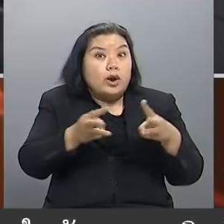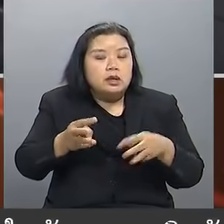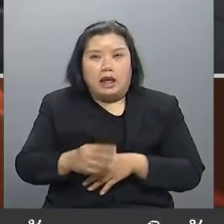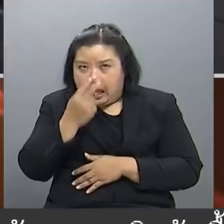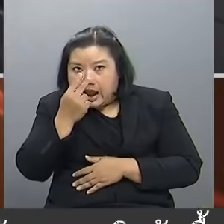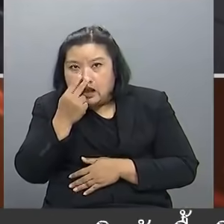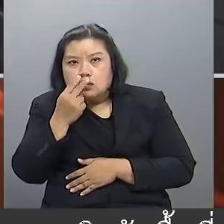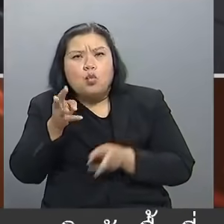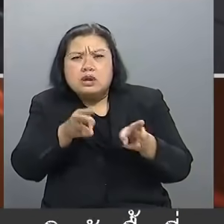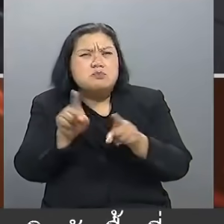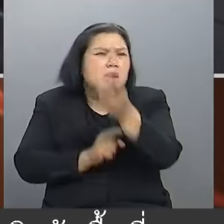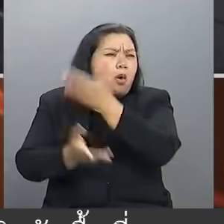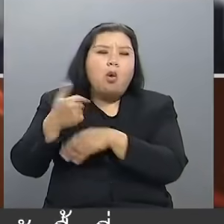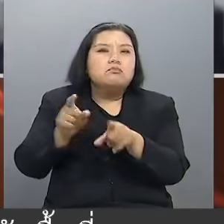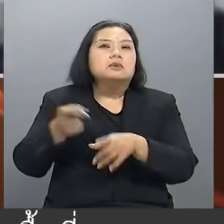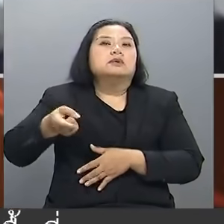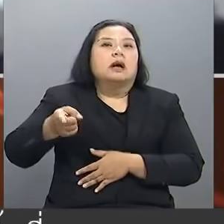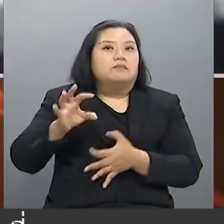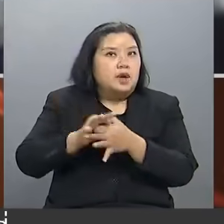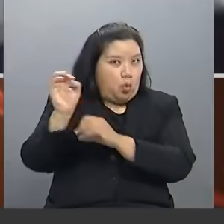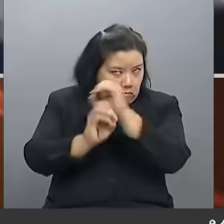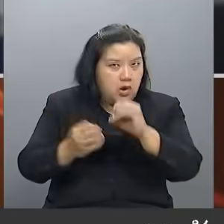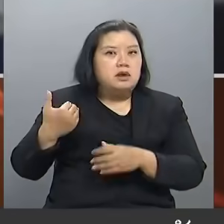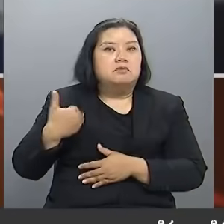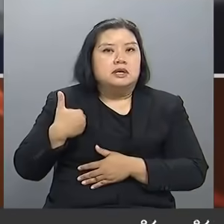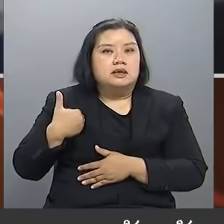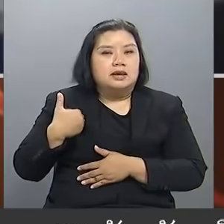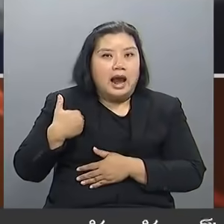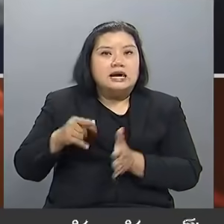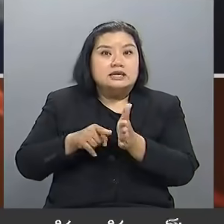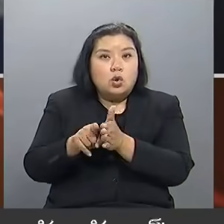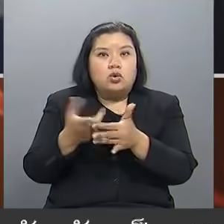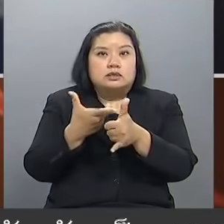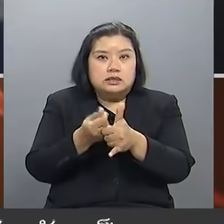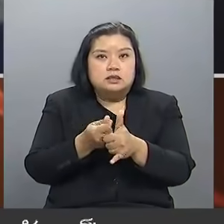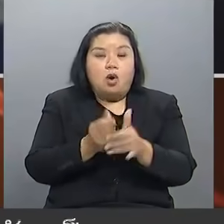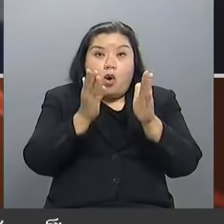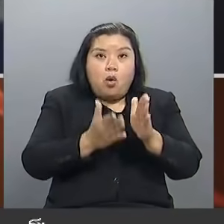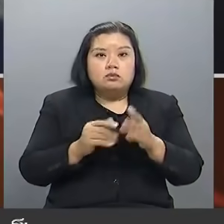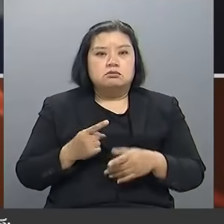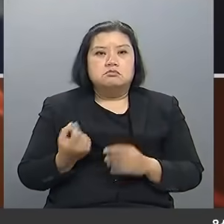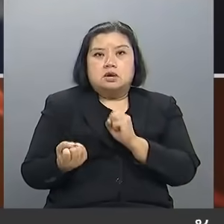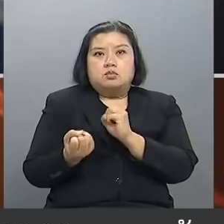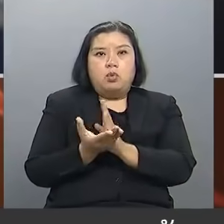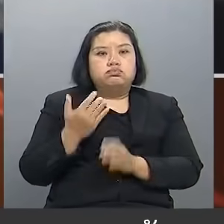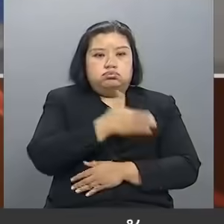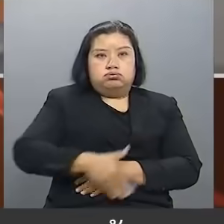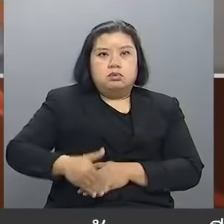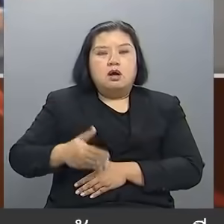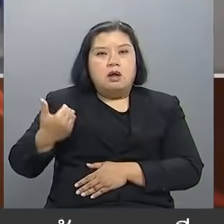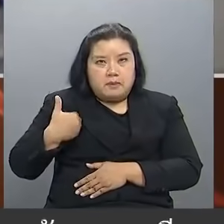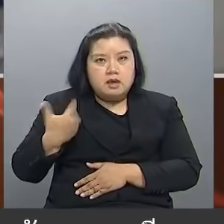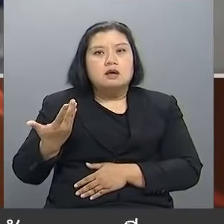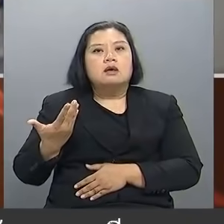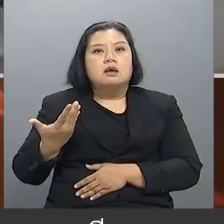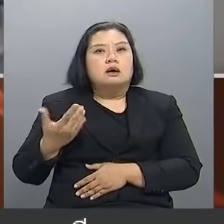โบราณคะเดี๋ยวเรื่องของความปลอดภัยเป็นเชื้อตายสามารถให้ในคนที่มีภูมิคุ้มกันบกพร่องได้ภูมิคุ้มกันต่ำ